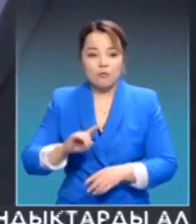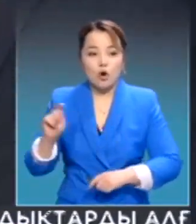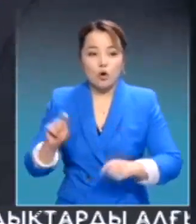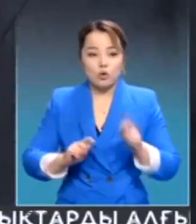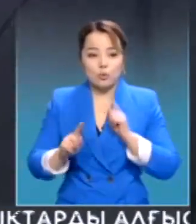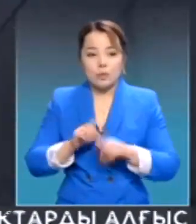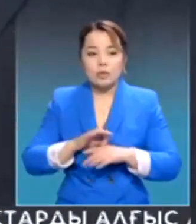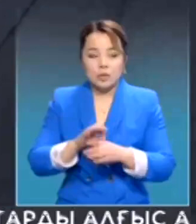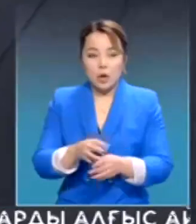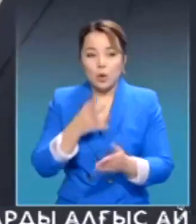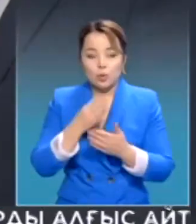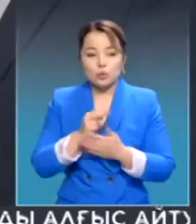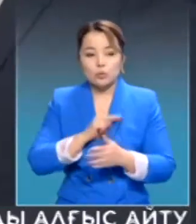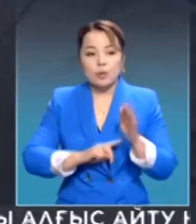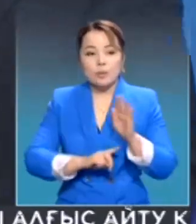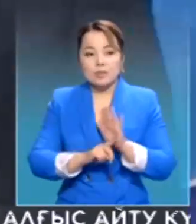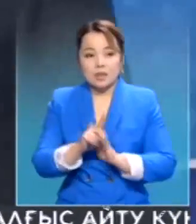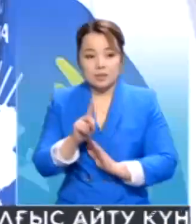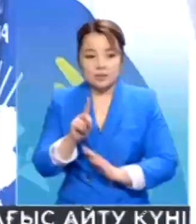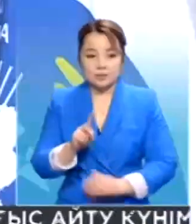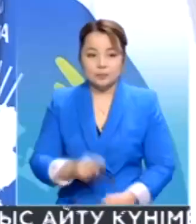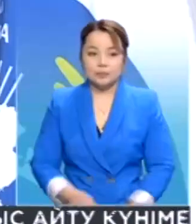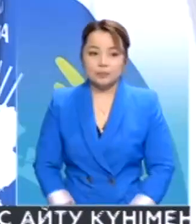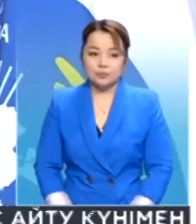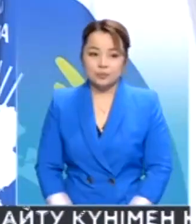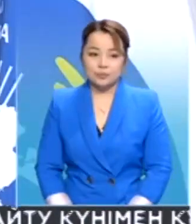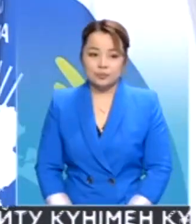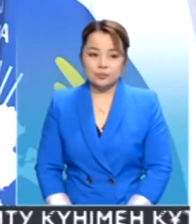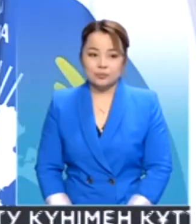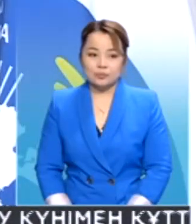форумы өз жұмысын бастады.